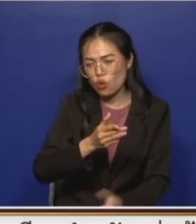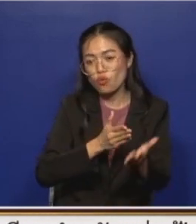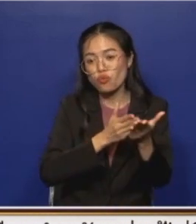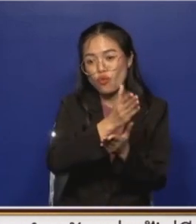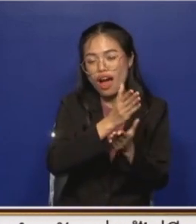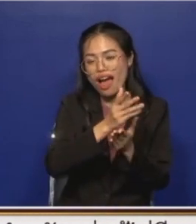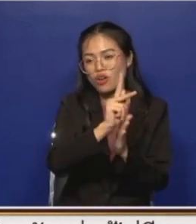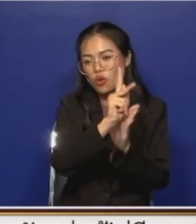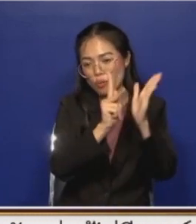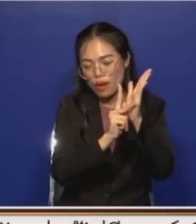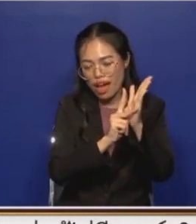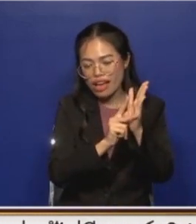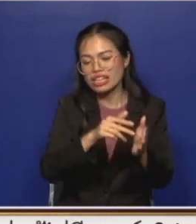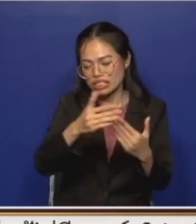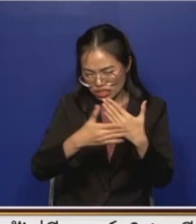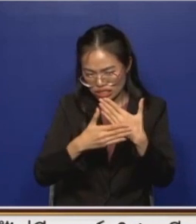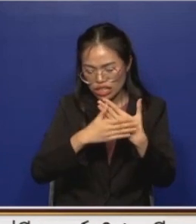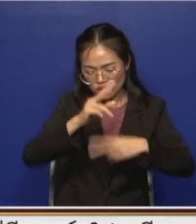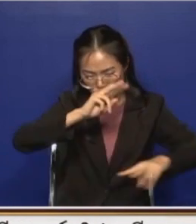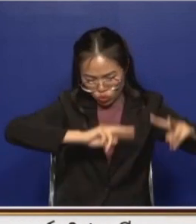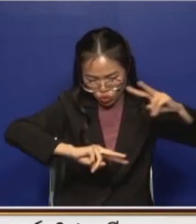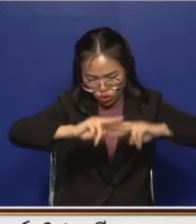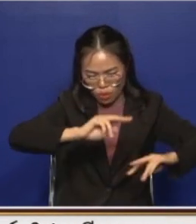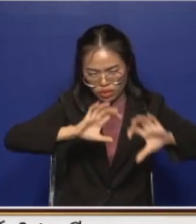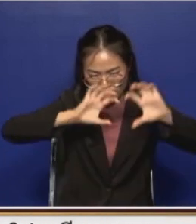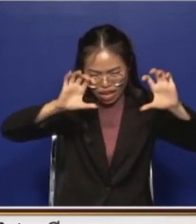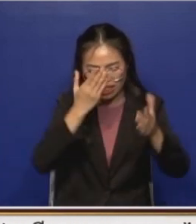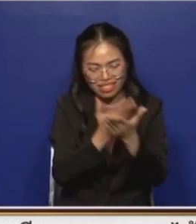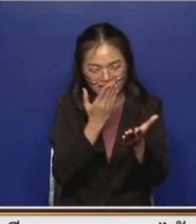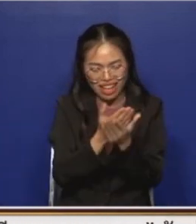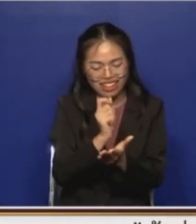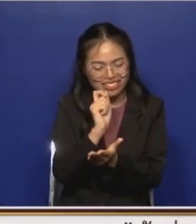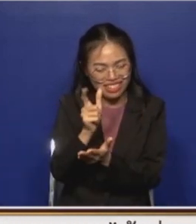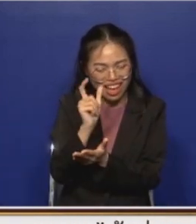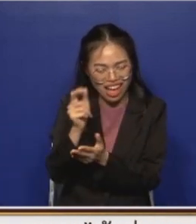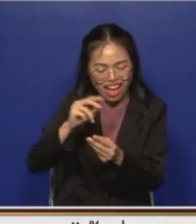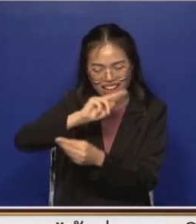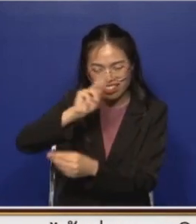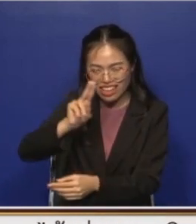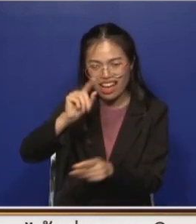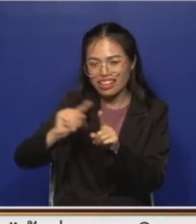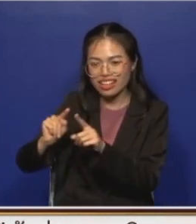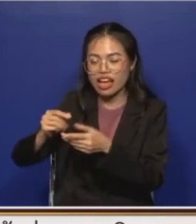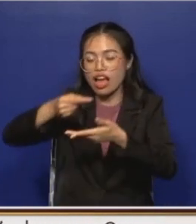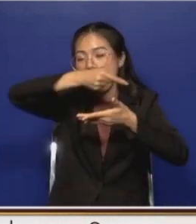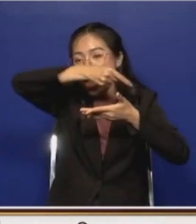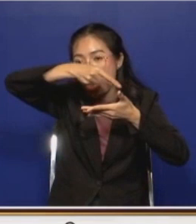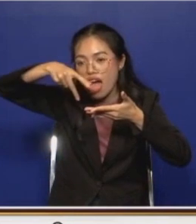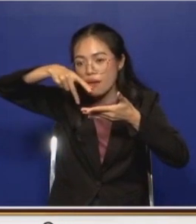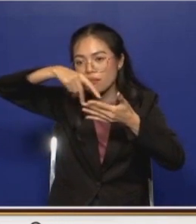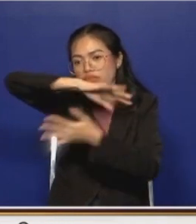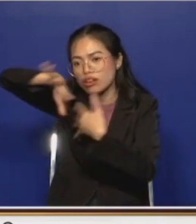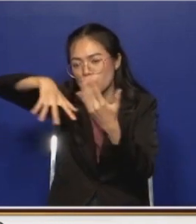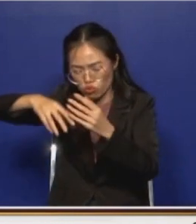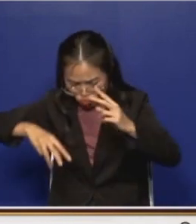าหรือนี่คือการทุจริตอีกรูปแบบนึงโดยรัฐบาลทำเสียเองถ้า